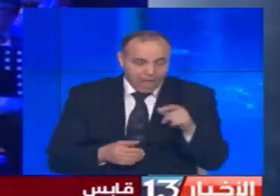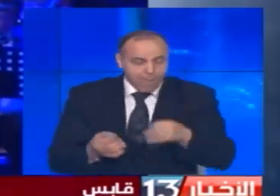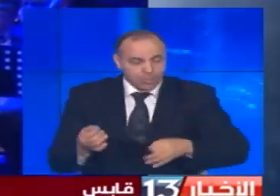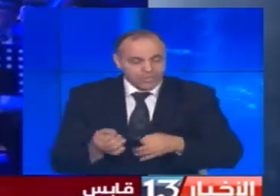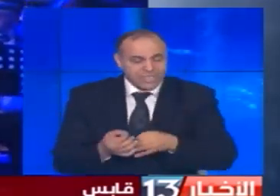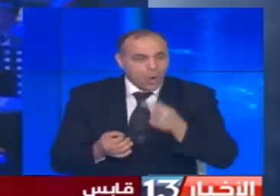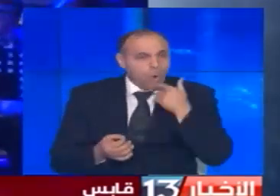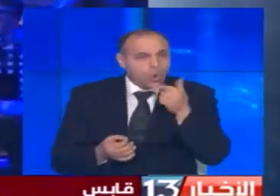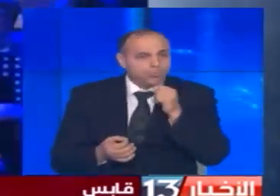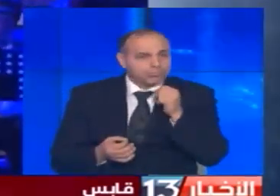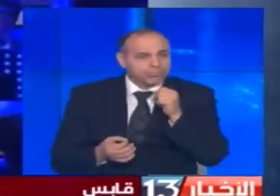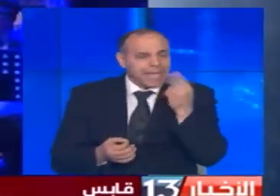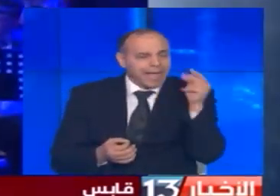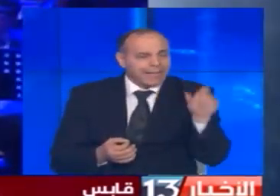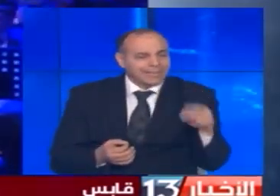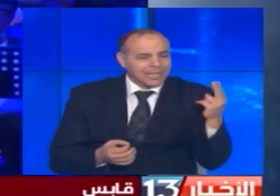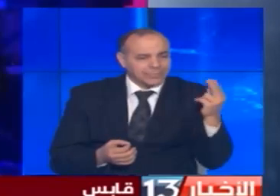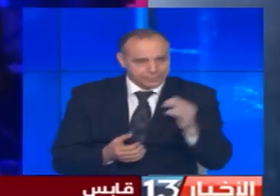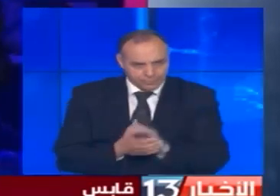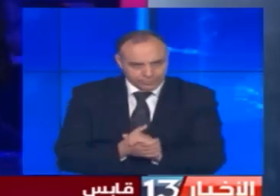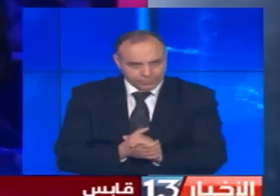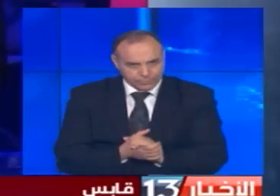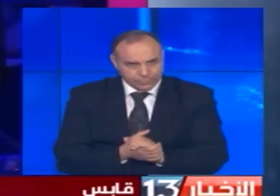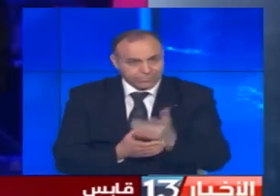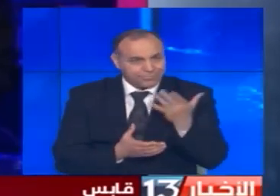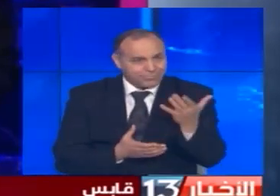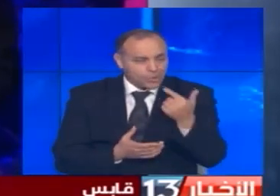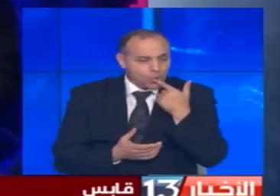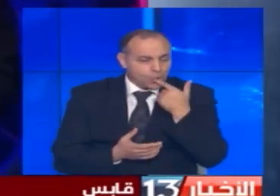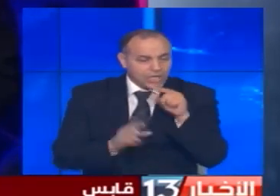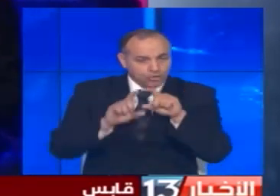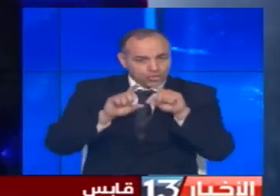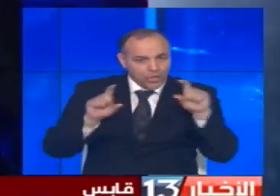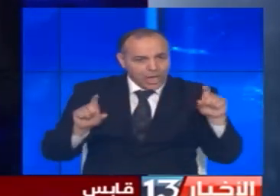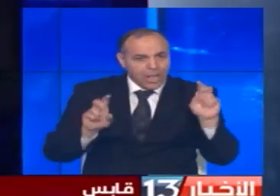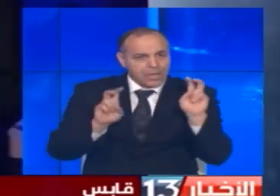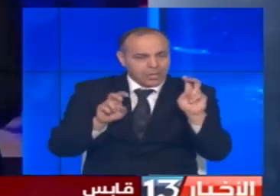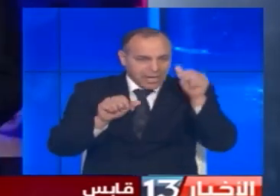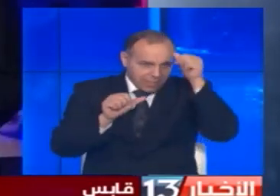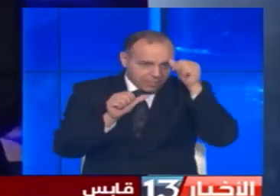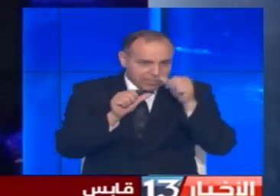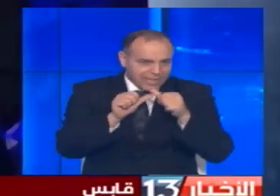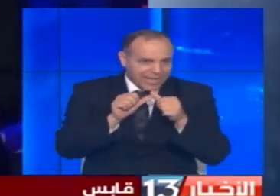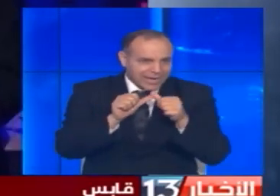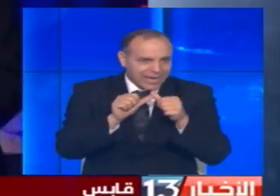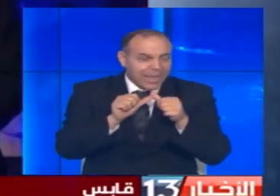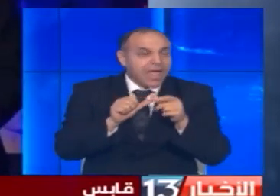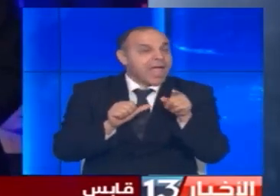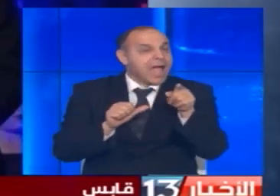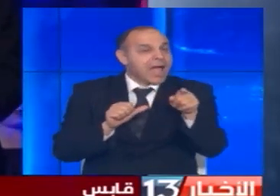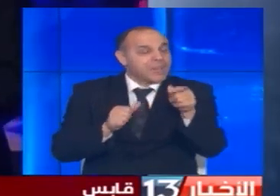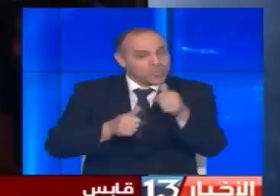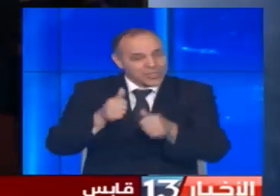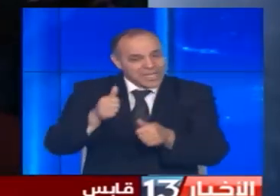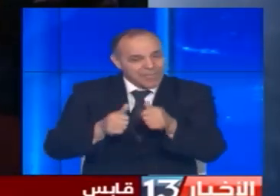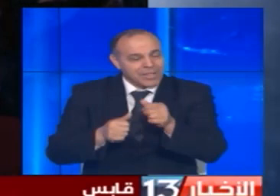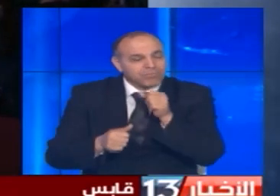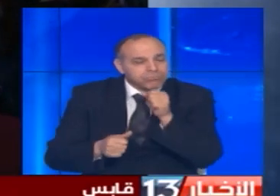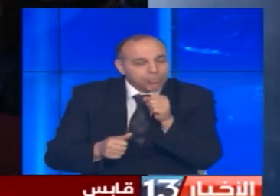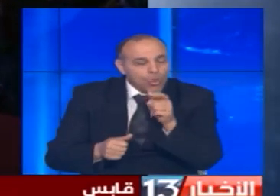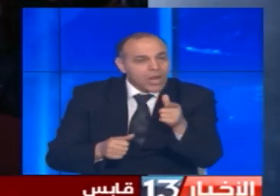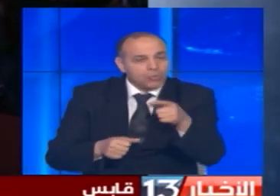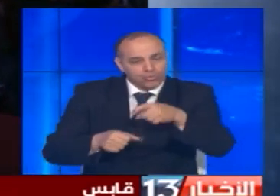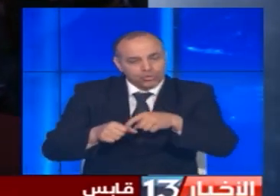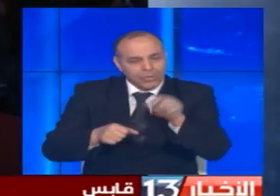في الوسط الطالبي، دورة تقام تحت شعار وتبقى ذكرى، وتشتمل على مسابقة في الغناء يشارك